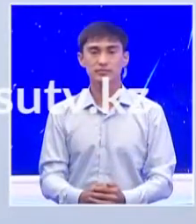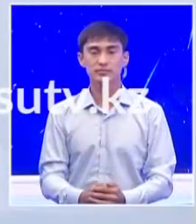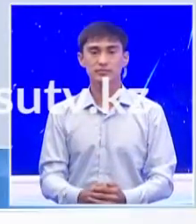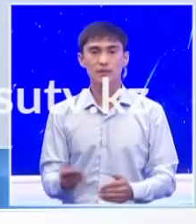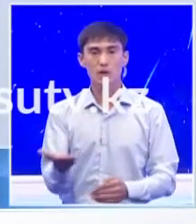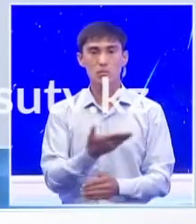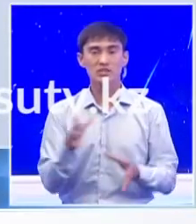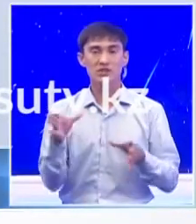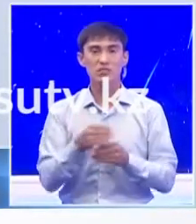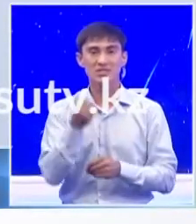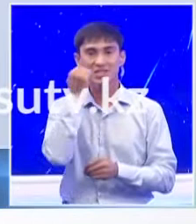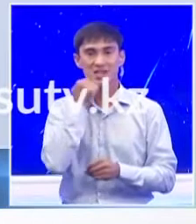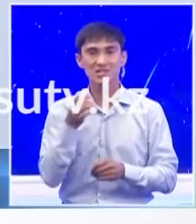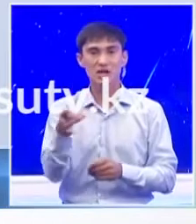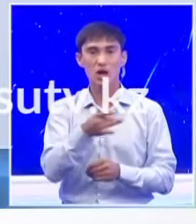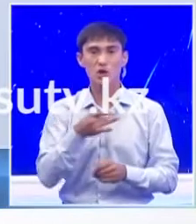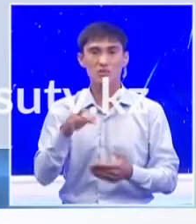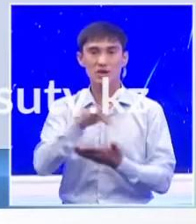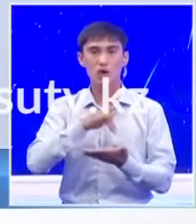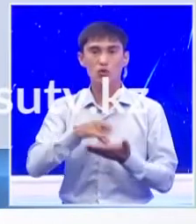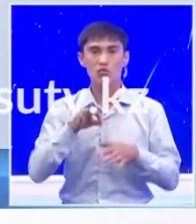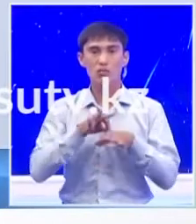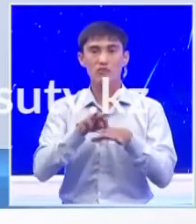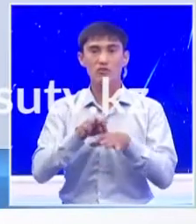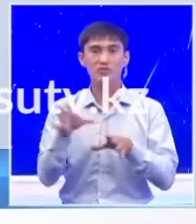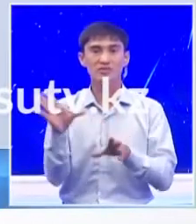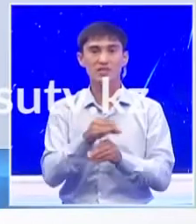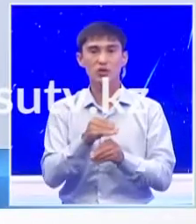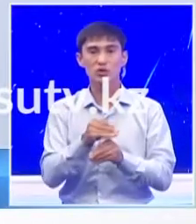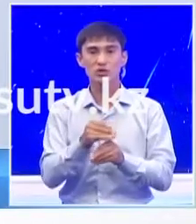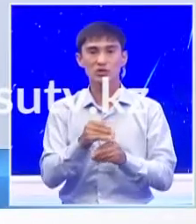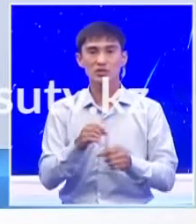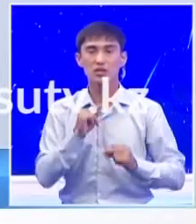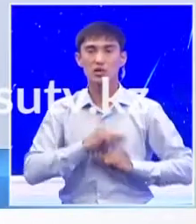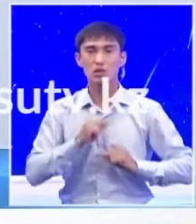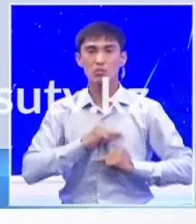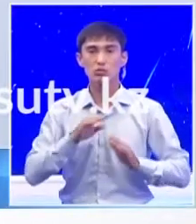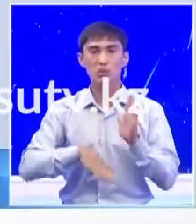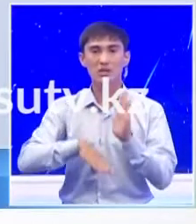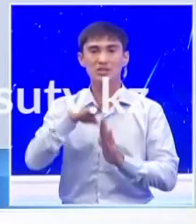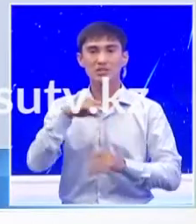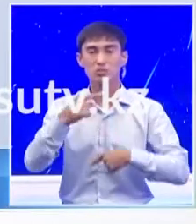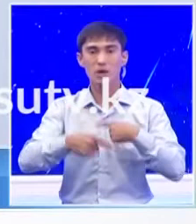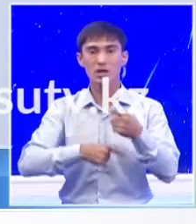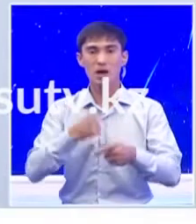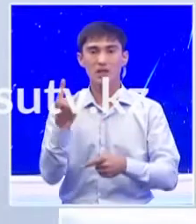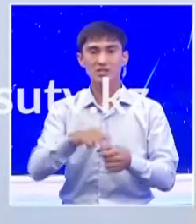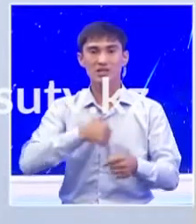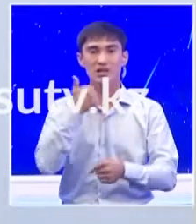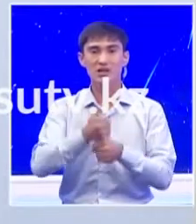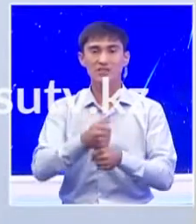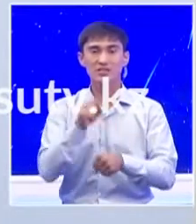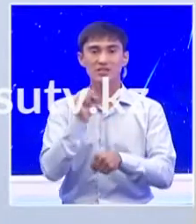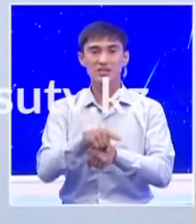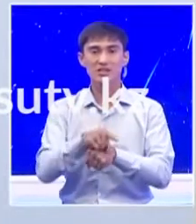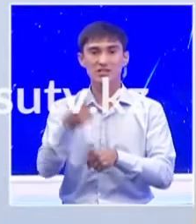Мы совместно со старейшинами районов и городов проводим всестороннюю идеологическую работу с подрастающим поколением. Одна из главных задач